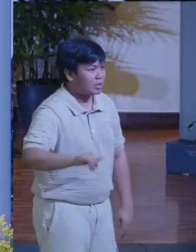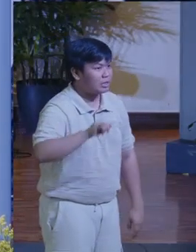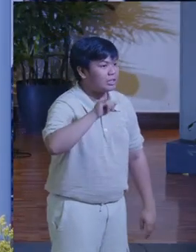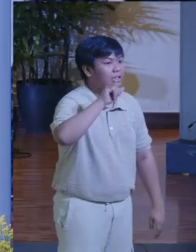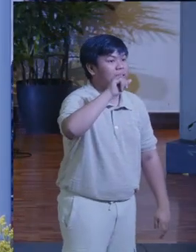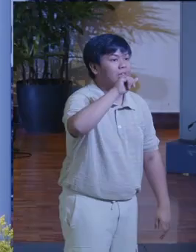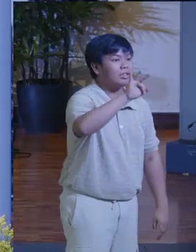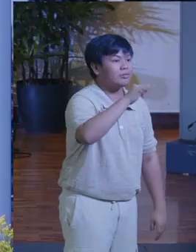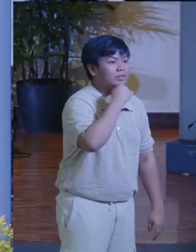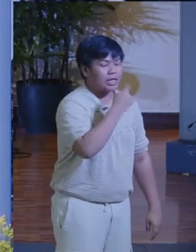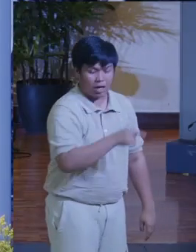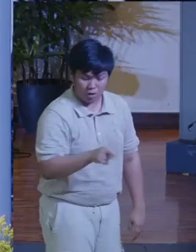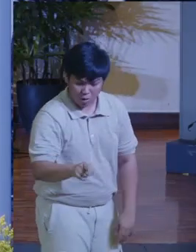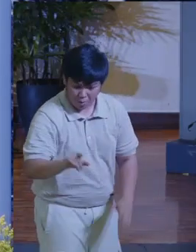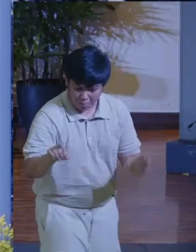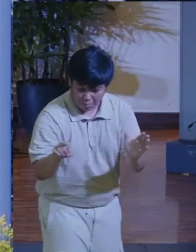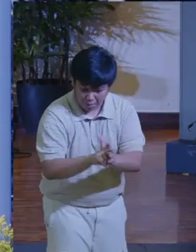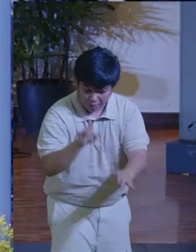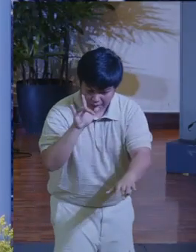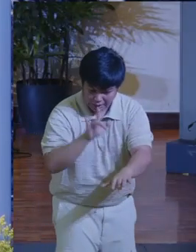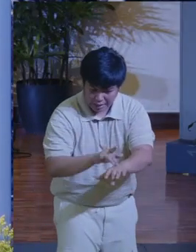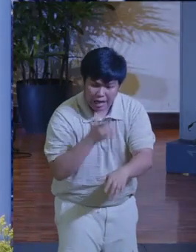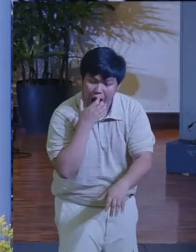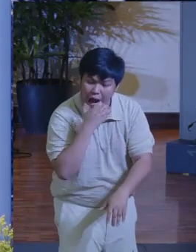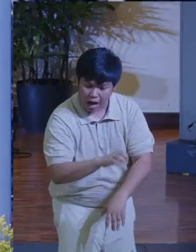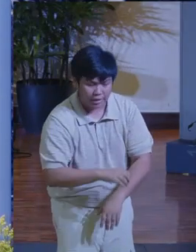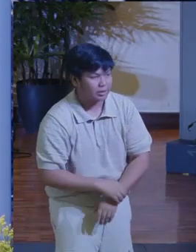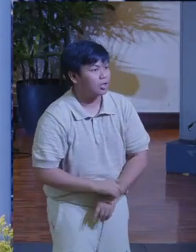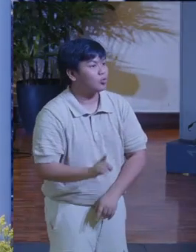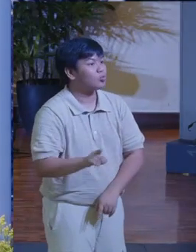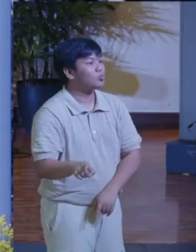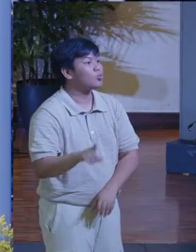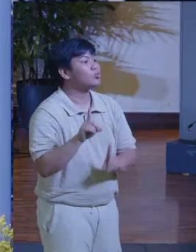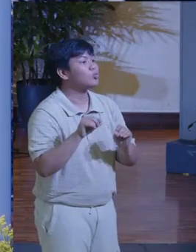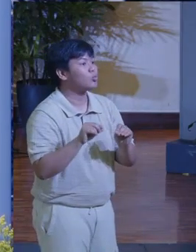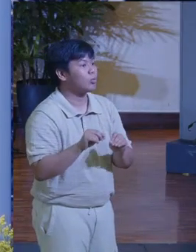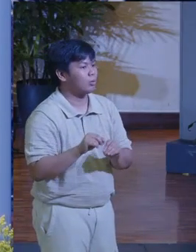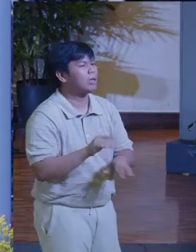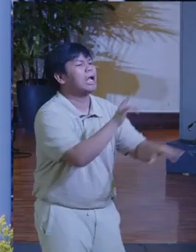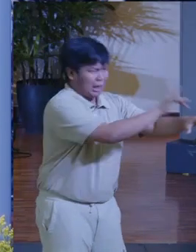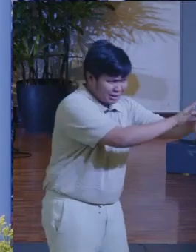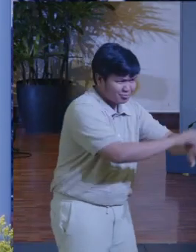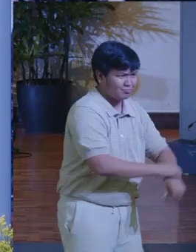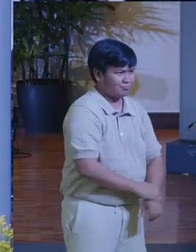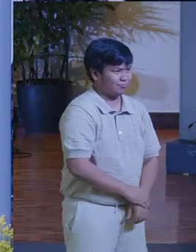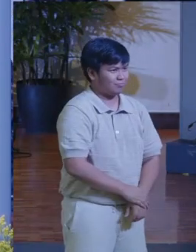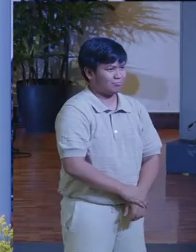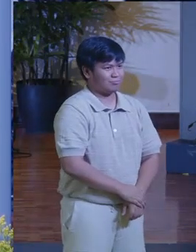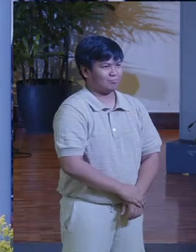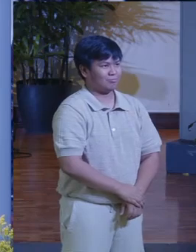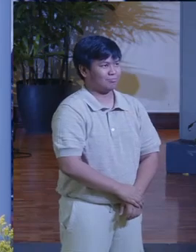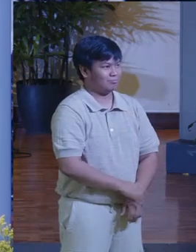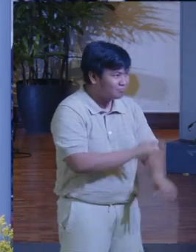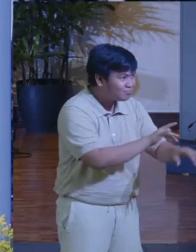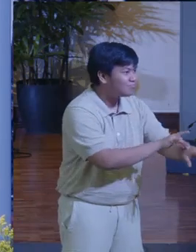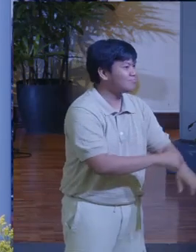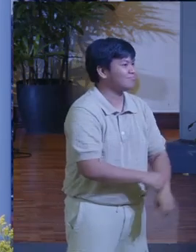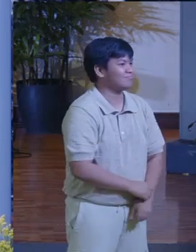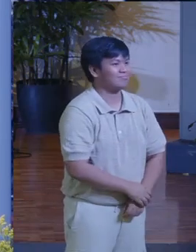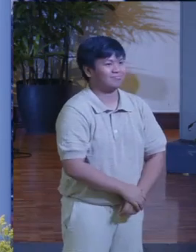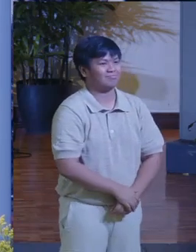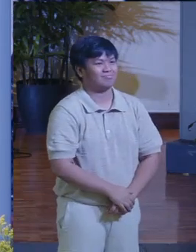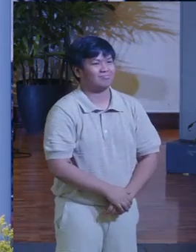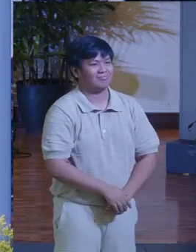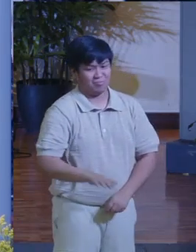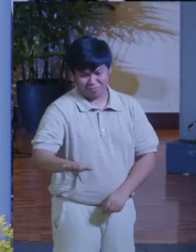mo, huwag mo nga hawakan yan, mainit. Anong gagawin? Hahawakan. Hindi ba?